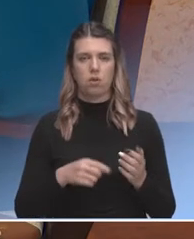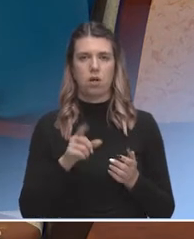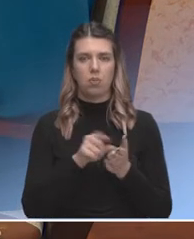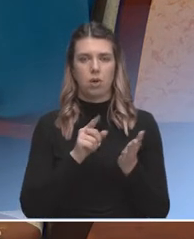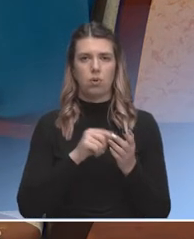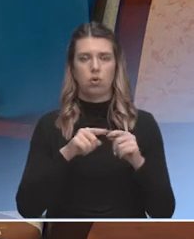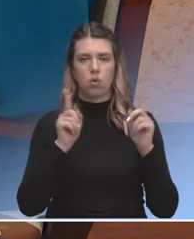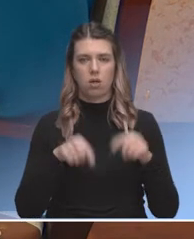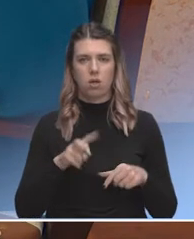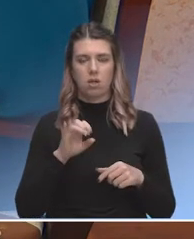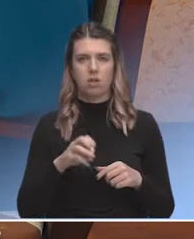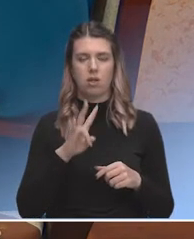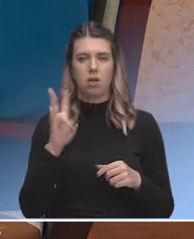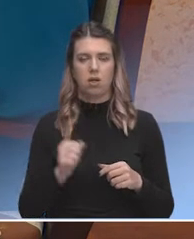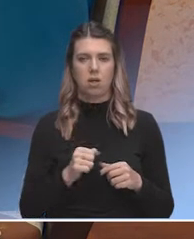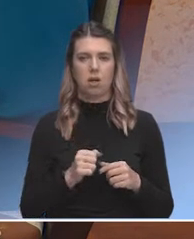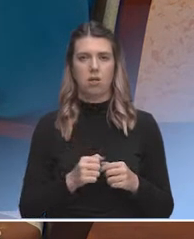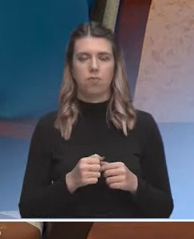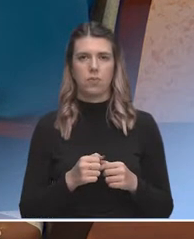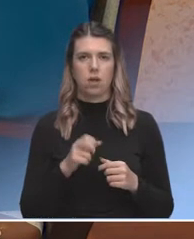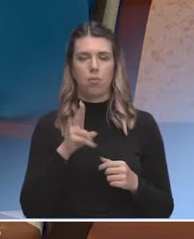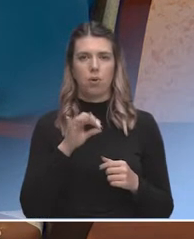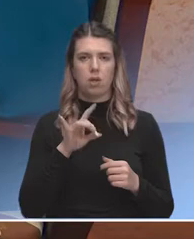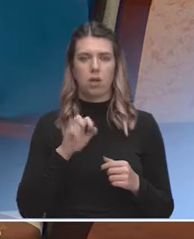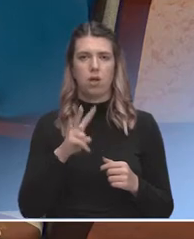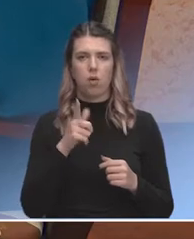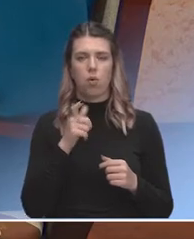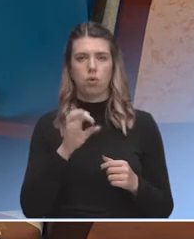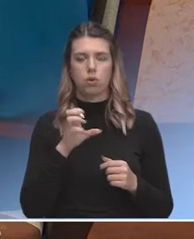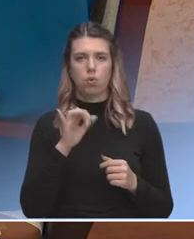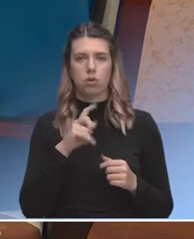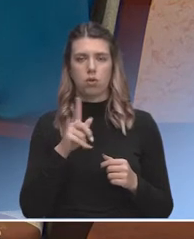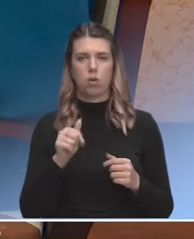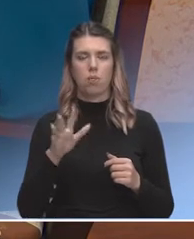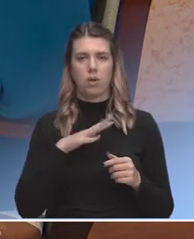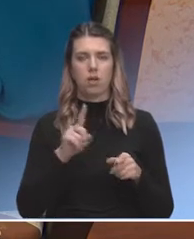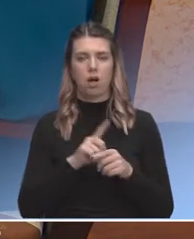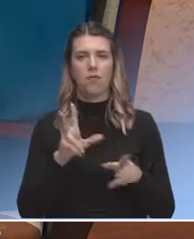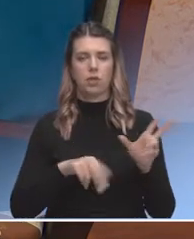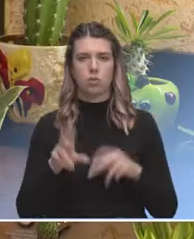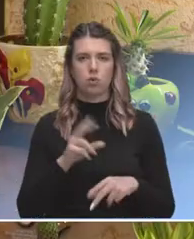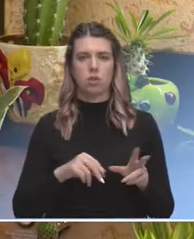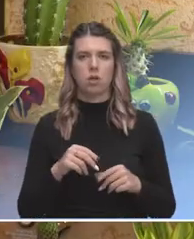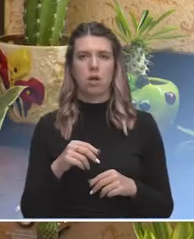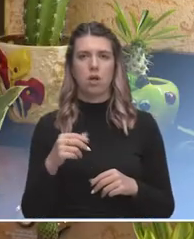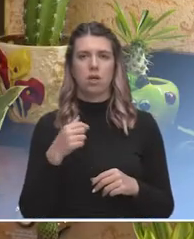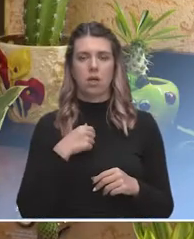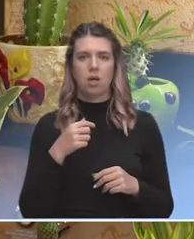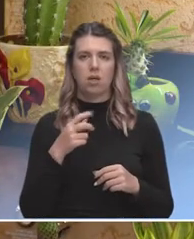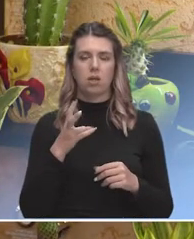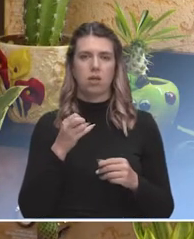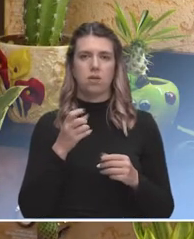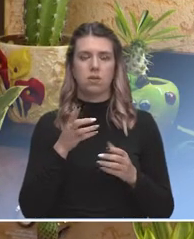вопросы переписного листа на портале госуслуг. Тогда тоже была такая возможность. Ну, я